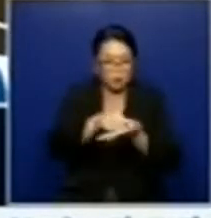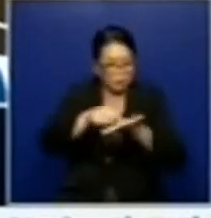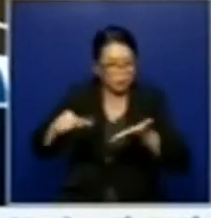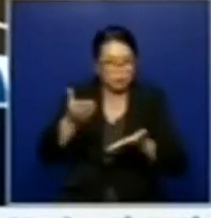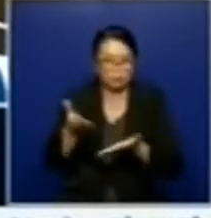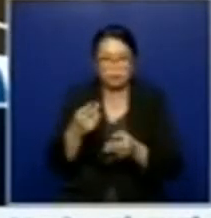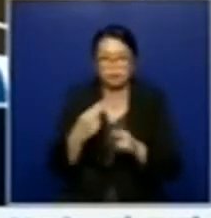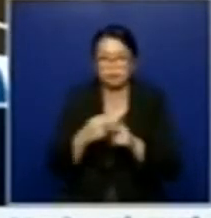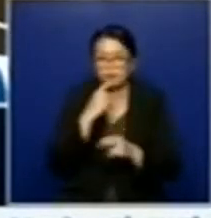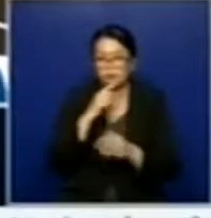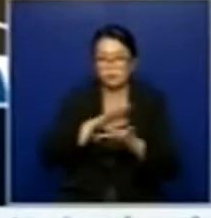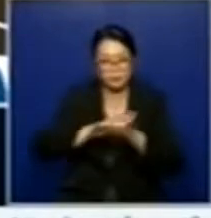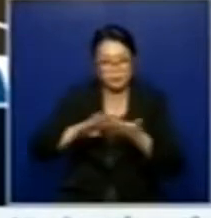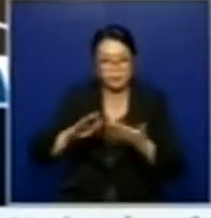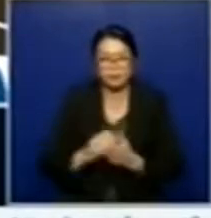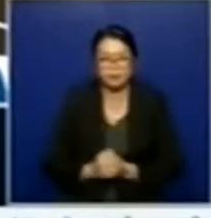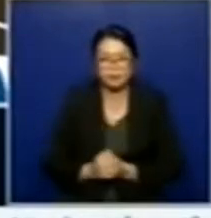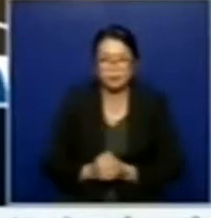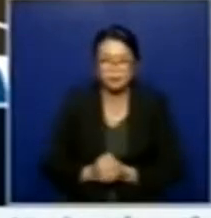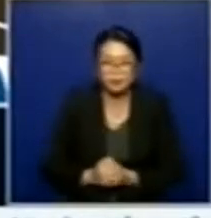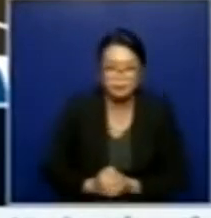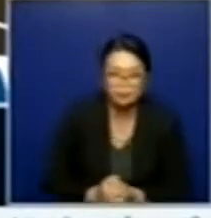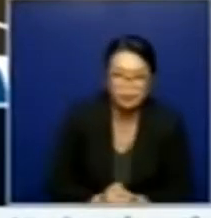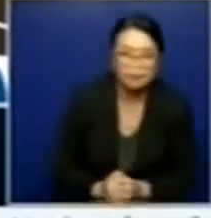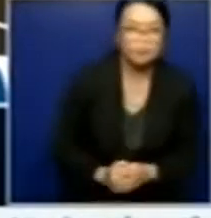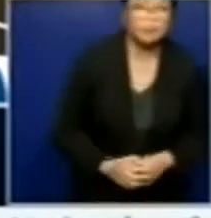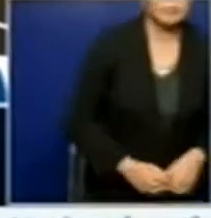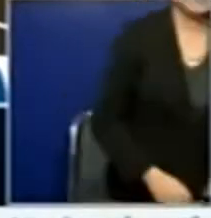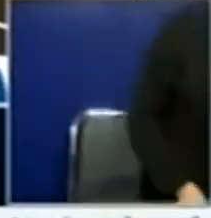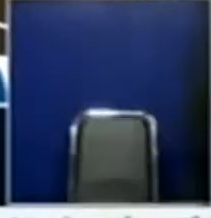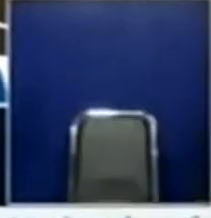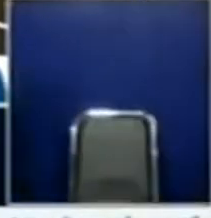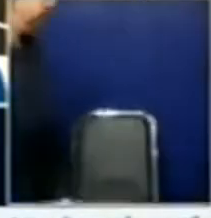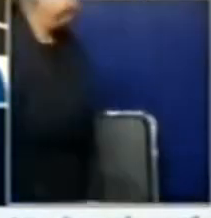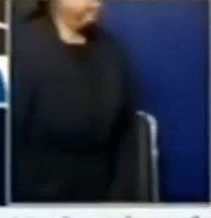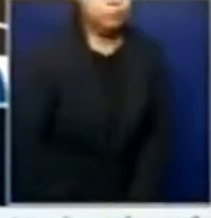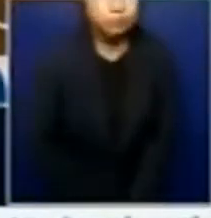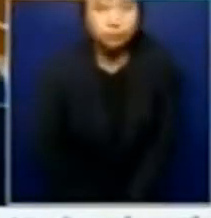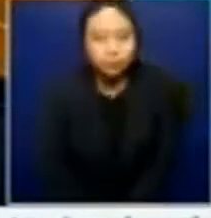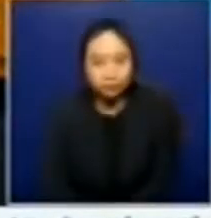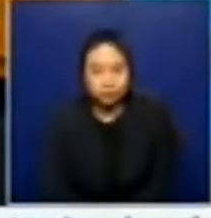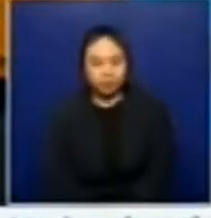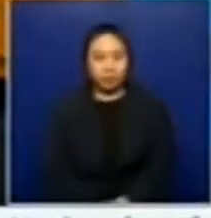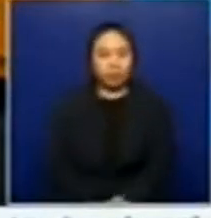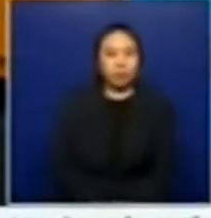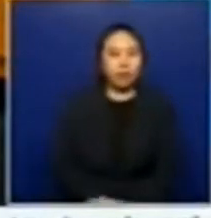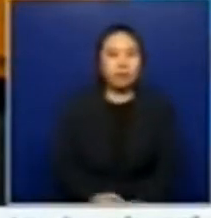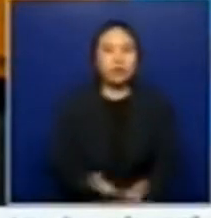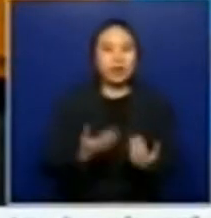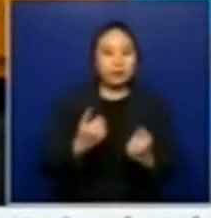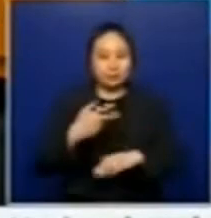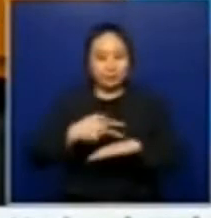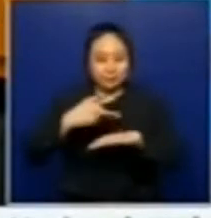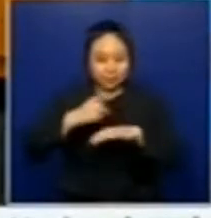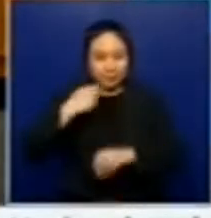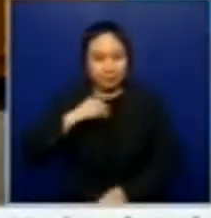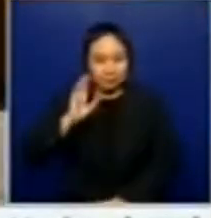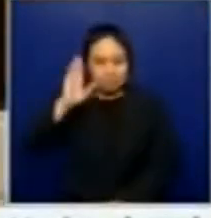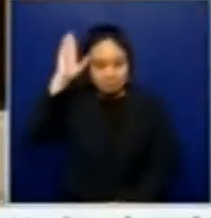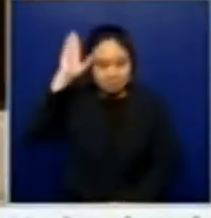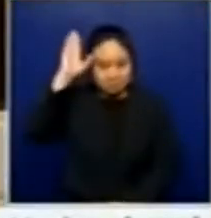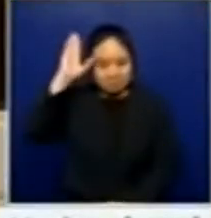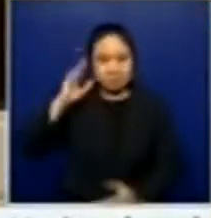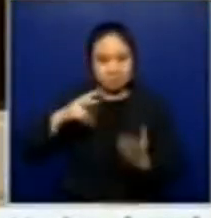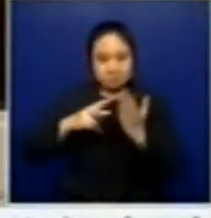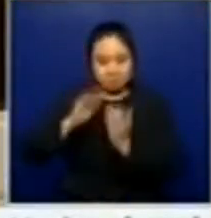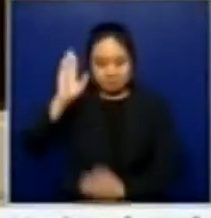ท่านประธานครับผมไม่เคยเสนอว่าจะให้ยก ประท้วงครับ ครับครับวิจารณ์ถอนเนี่ยนะครับไปใช้ธกรรม